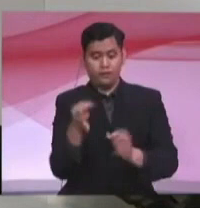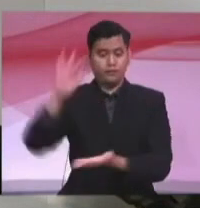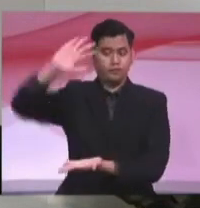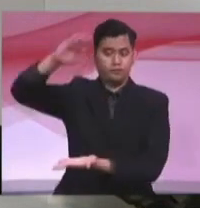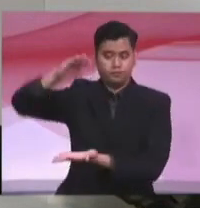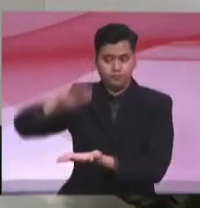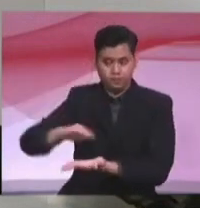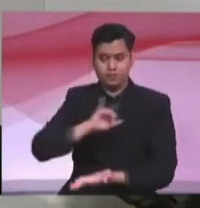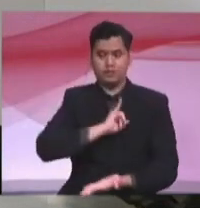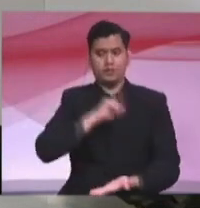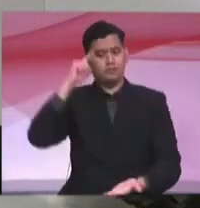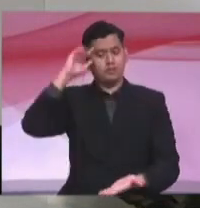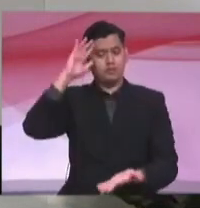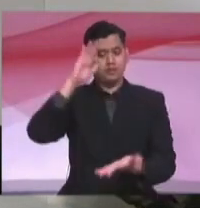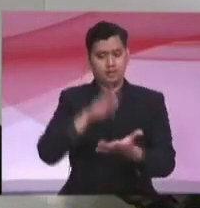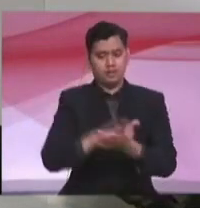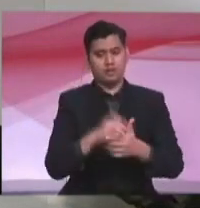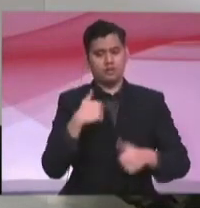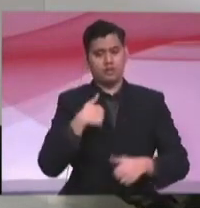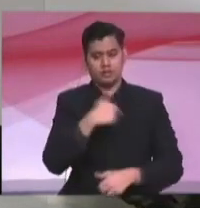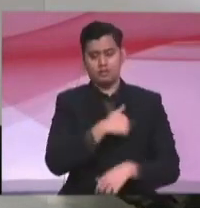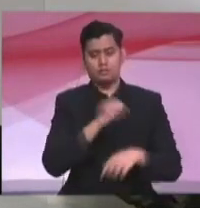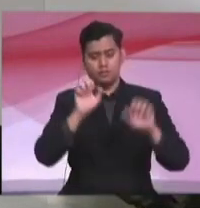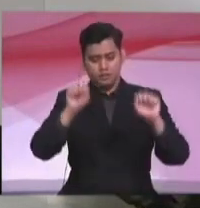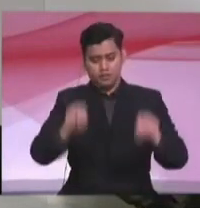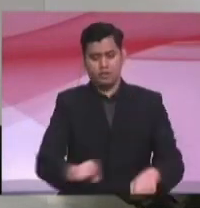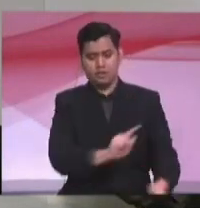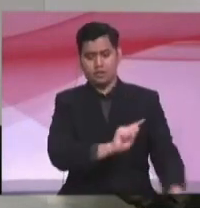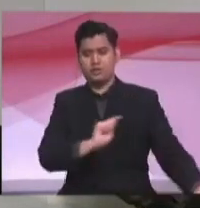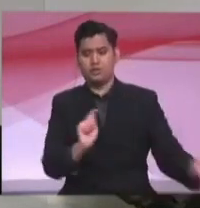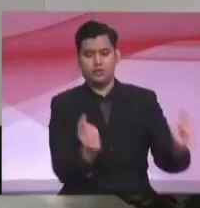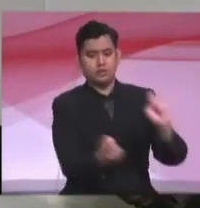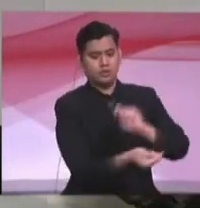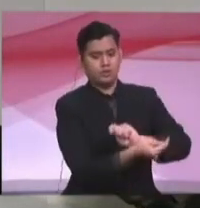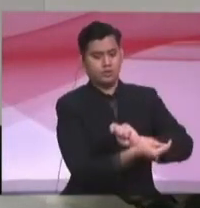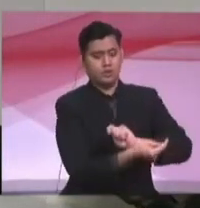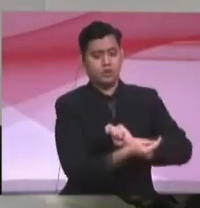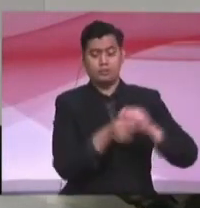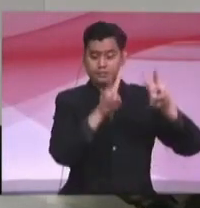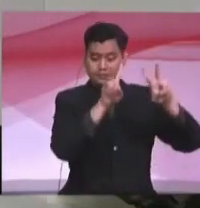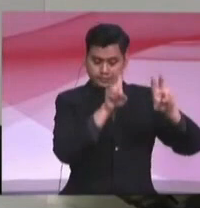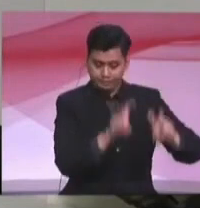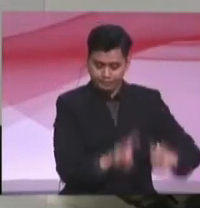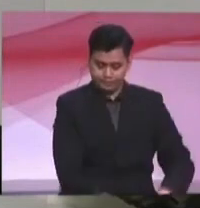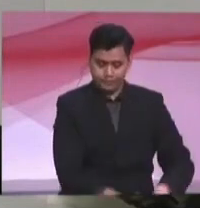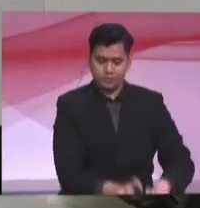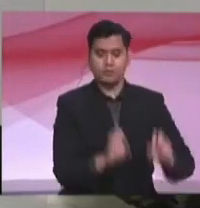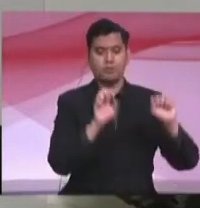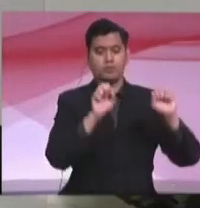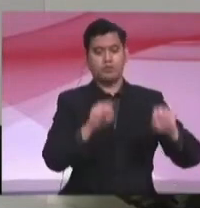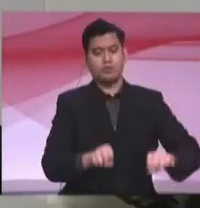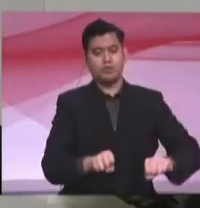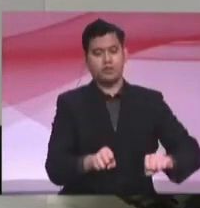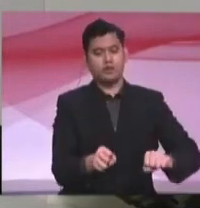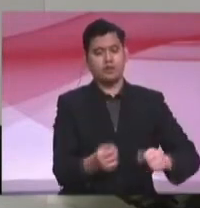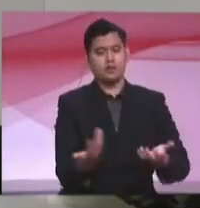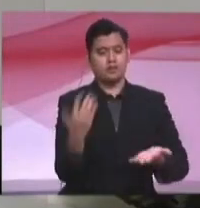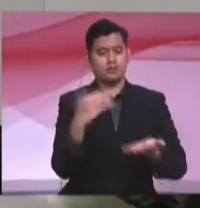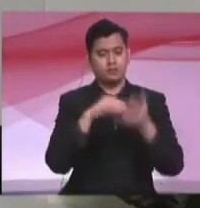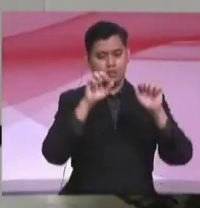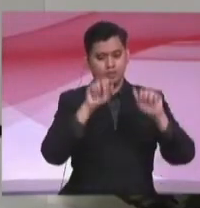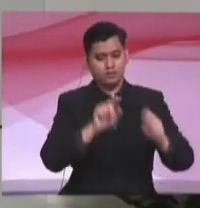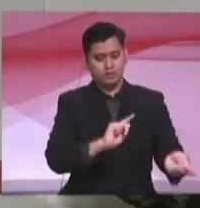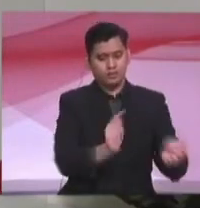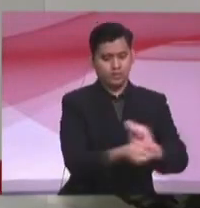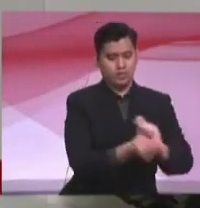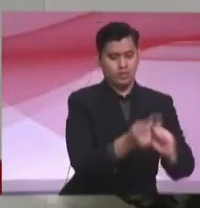percaya kita boleh review balik, Kementerian Kesihatan boleh kaji semula, mungkin boleh diturunkan menjadi